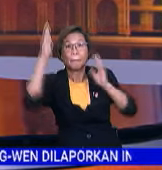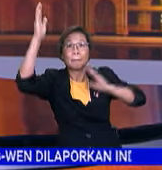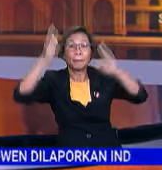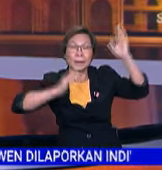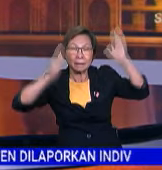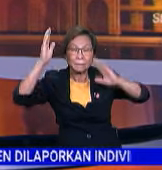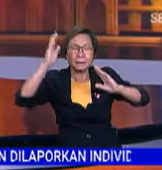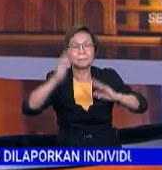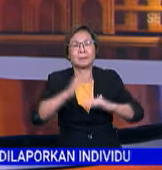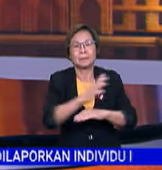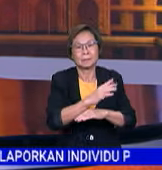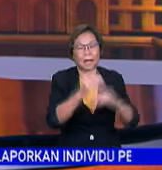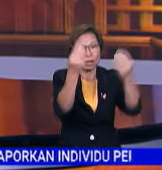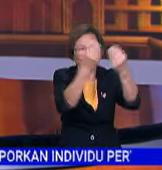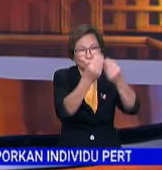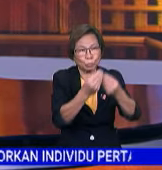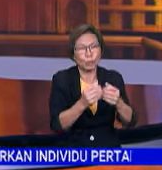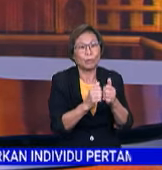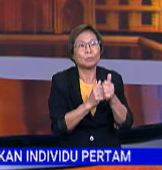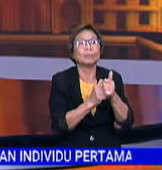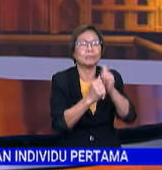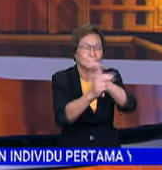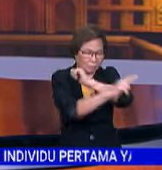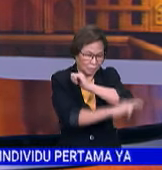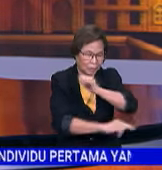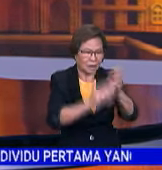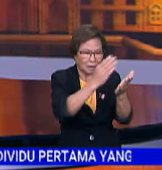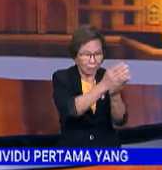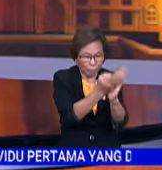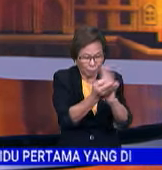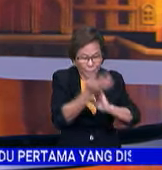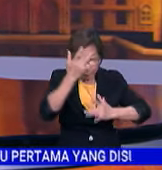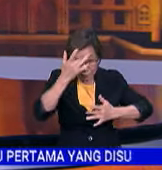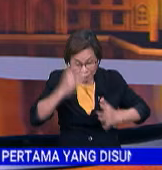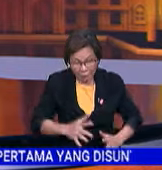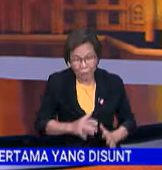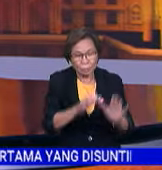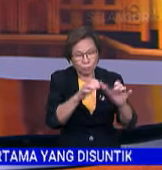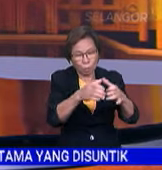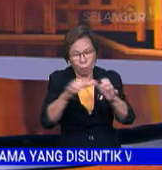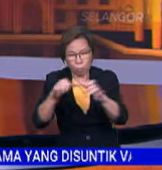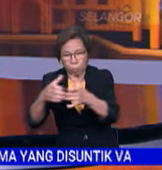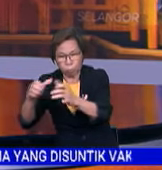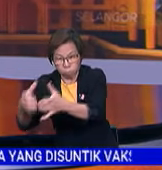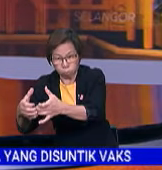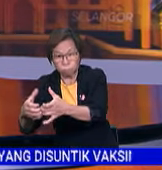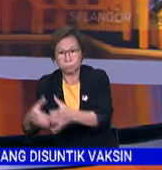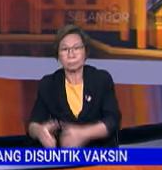negara diikuti jumlah kes mengikut negeri dan pecahan pesakit mengikut kategori.